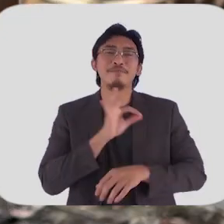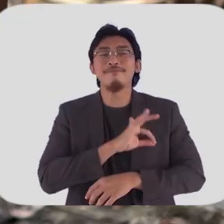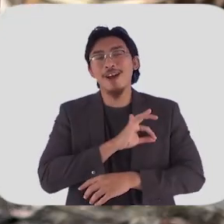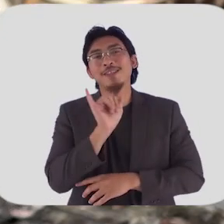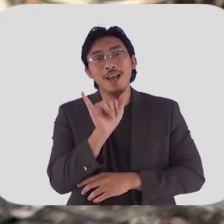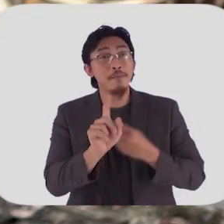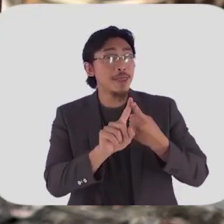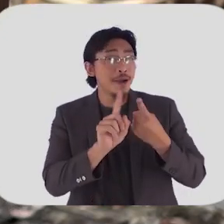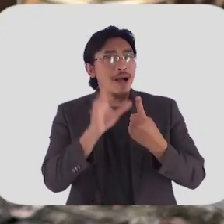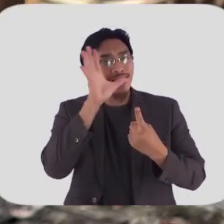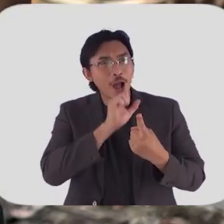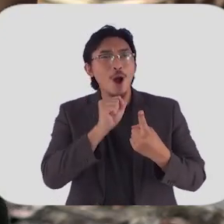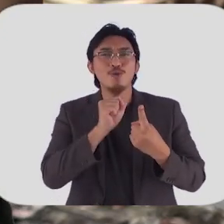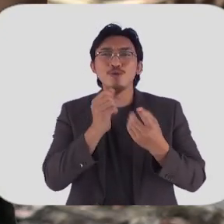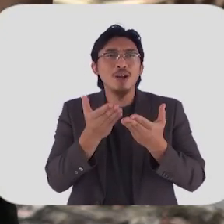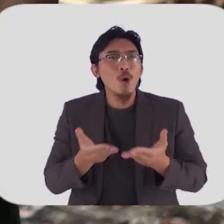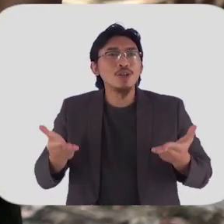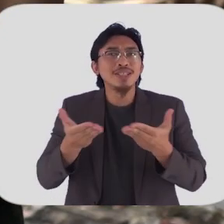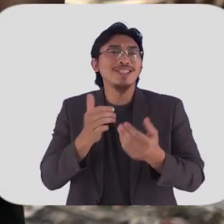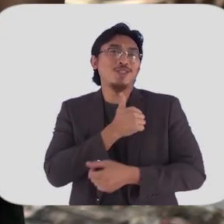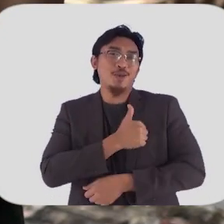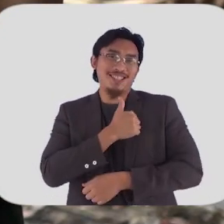Banyak ya manfaatnya. Yang pertama, kita lebih